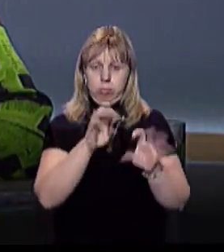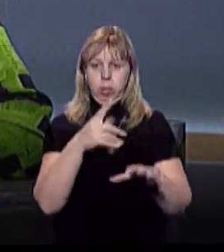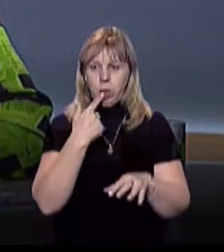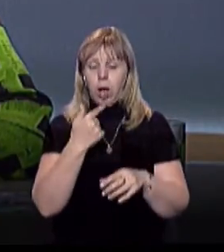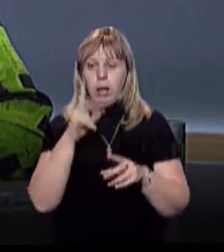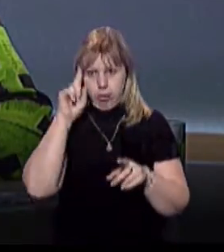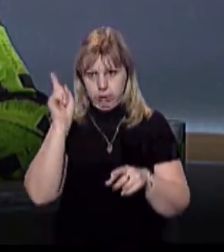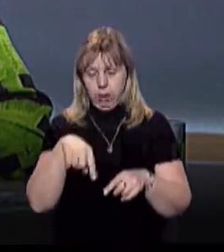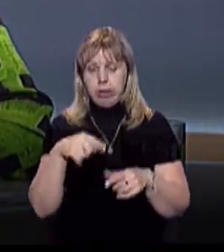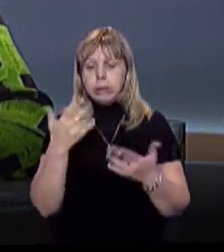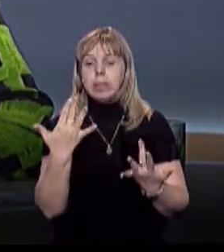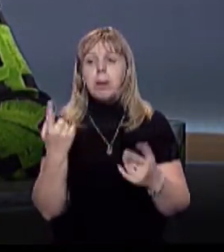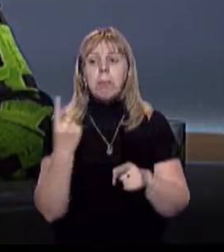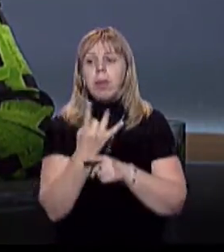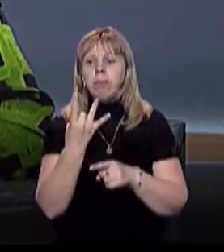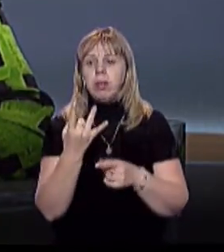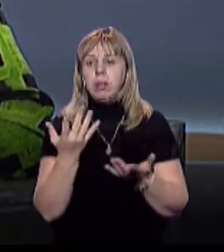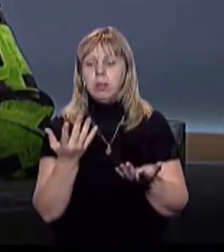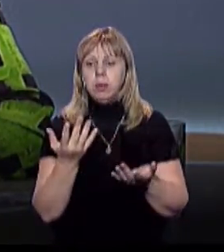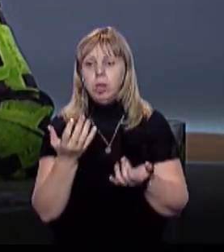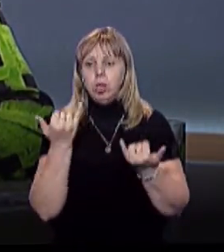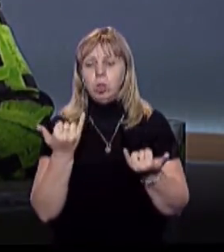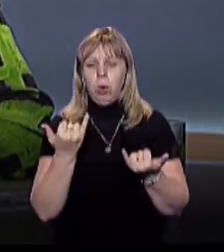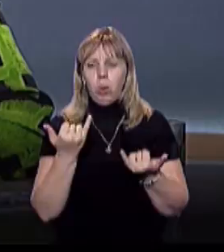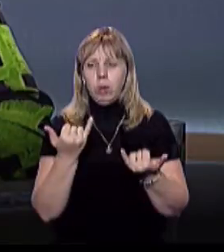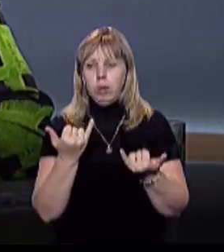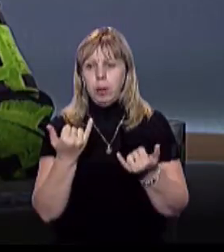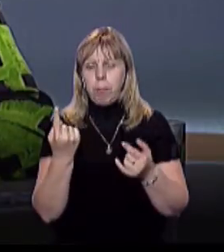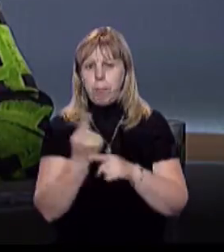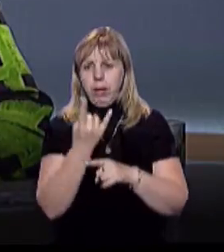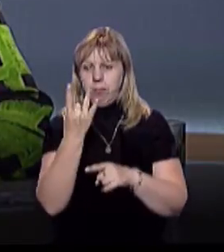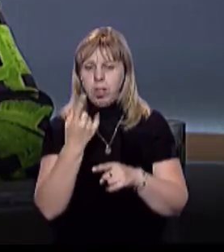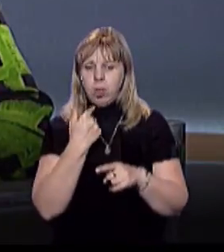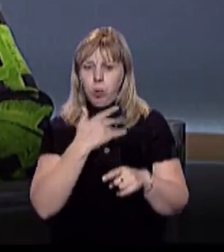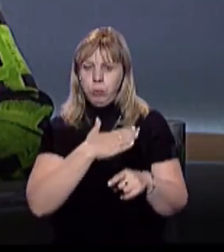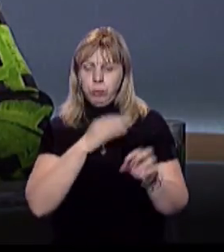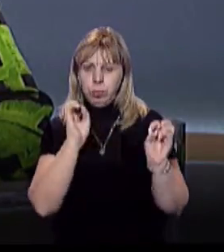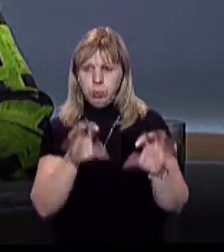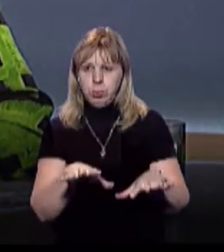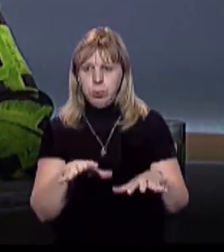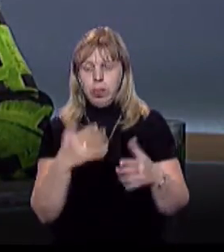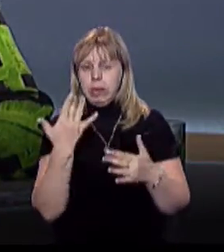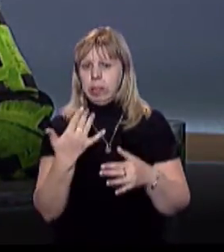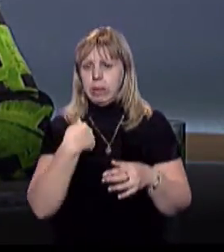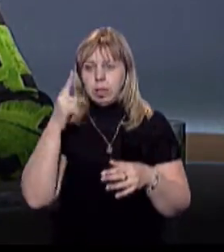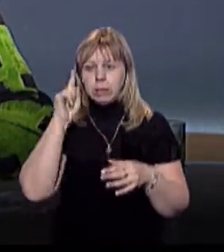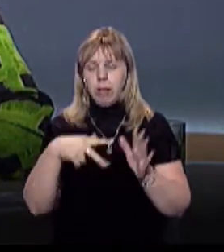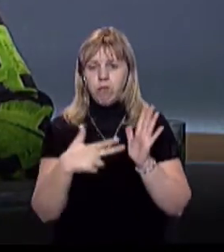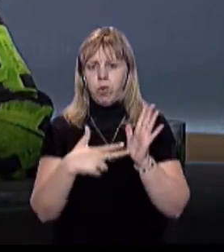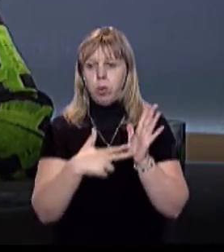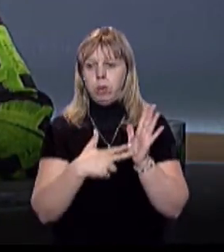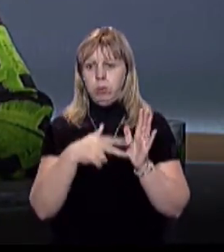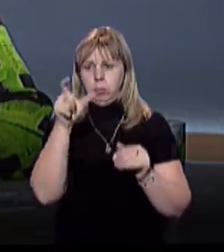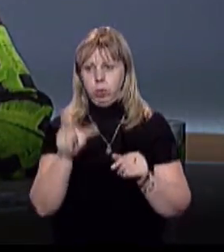вам ця цифра, скільки в перший раз долучилося? Сьогодні в перший раз долучилося, наскільки я знаю, 8